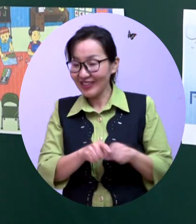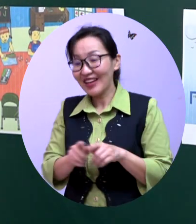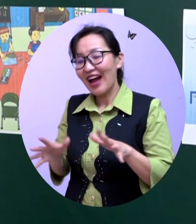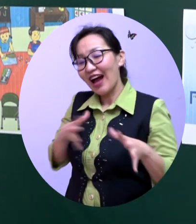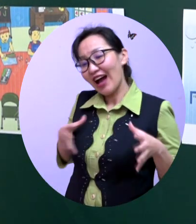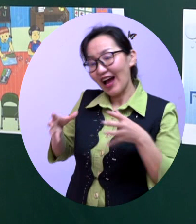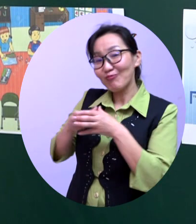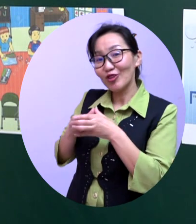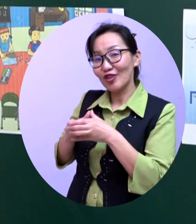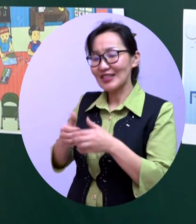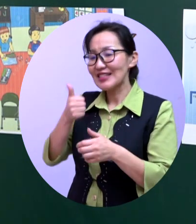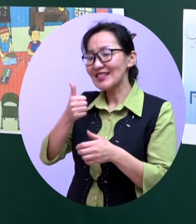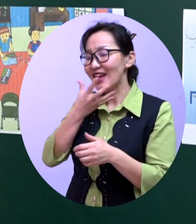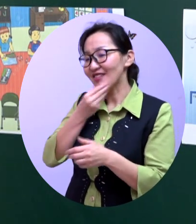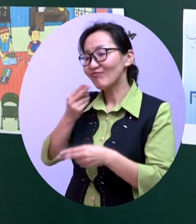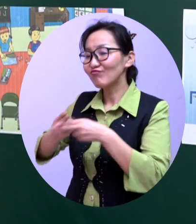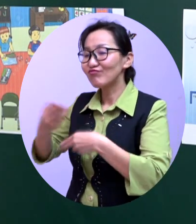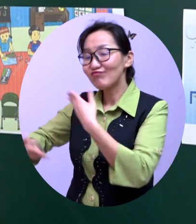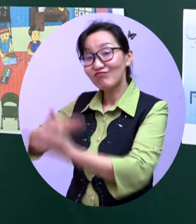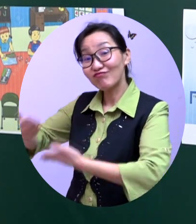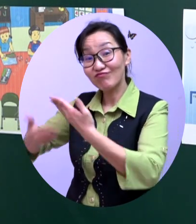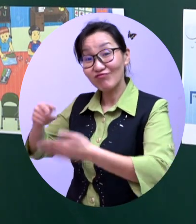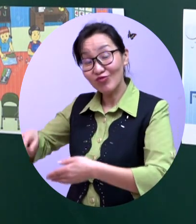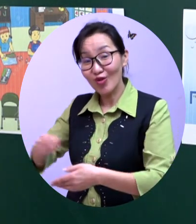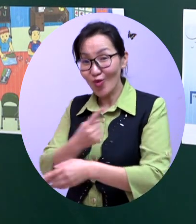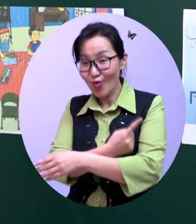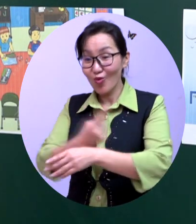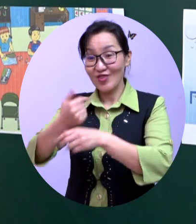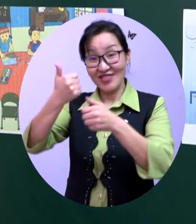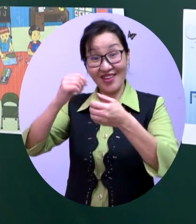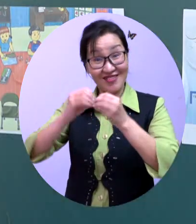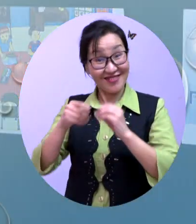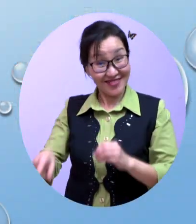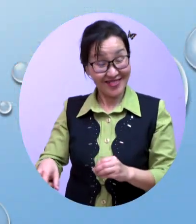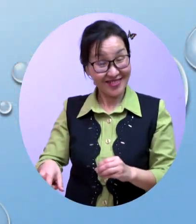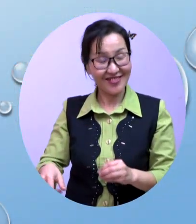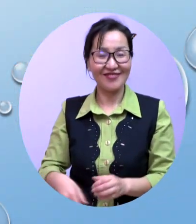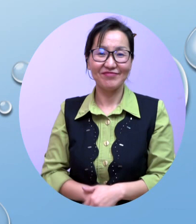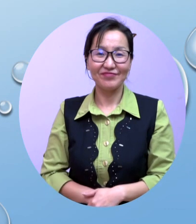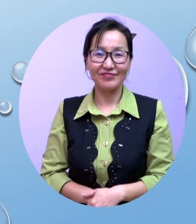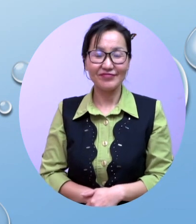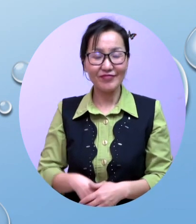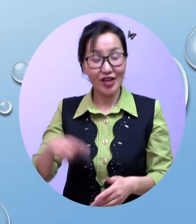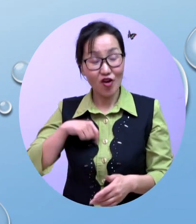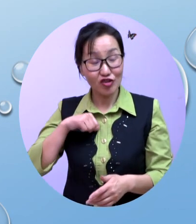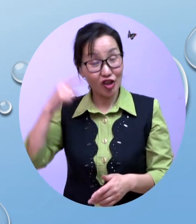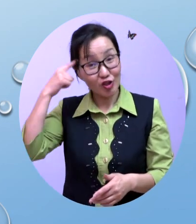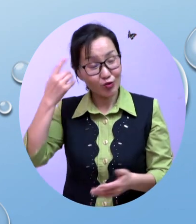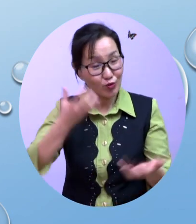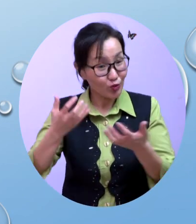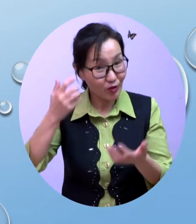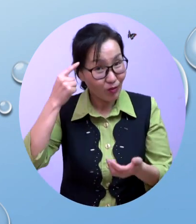хамт олноороо сайн үйл бүтээх зорилготой ажиллаж байгаа тухай сонслоо. За, эрэг зүйлэн